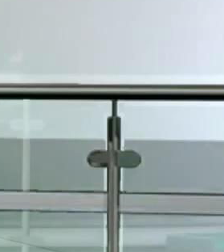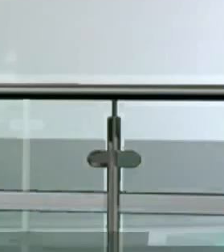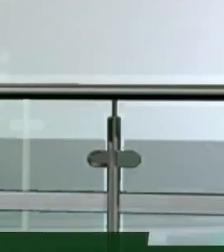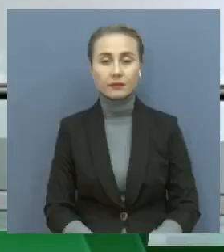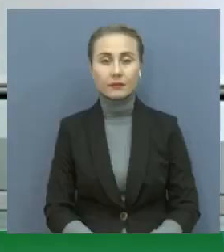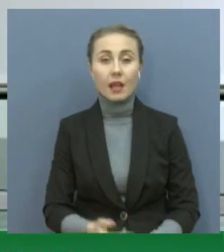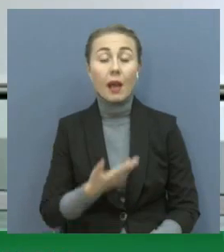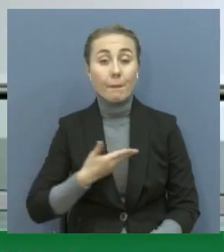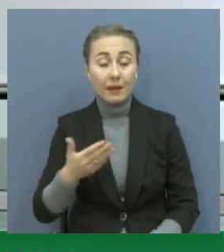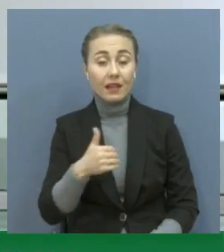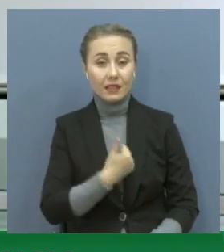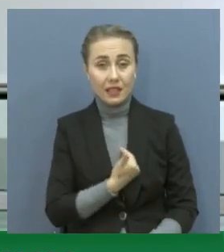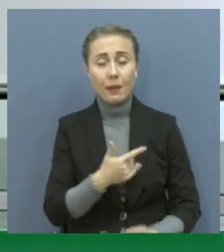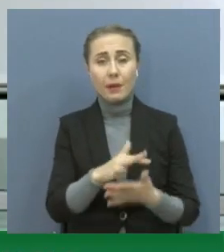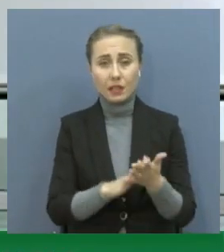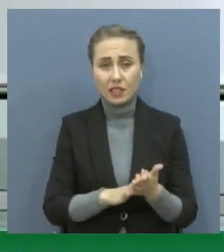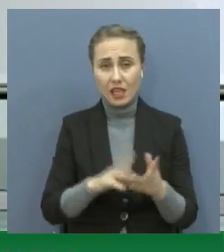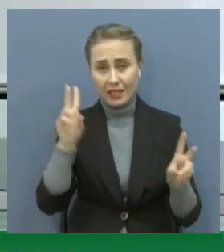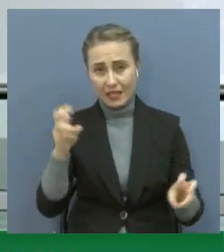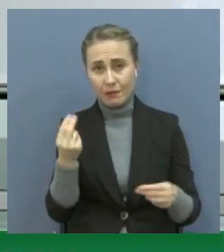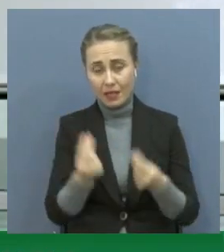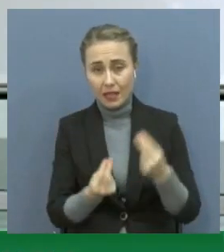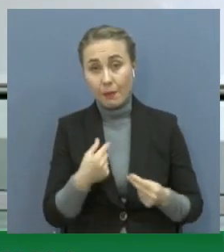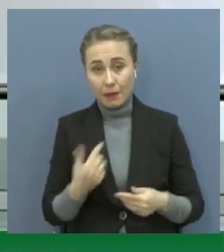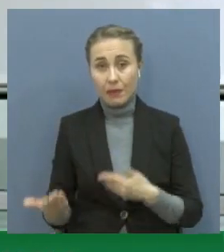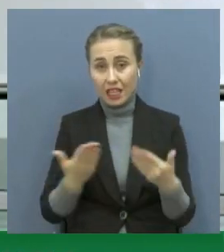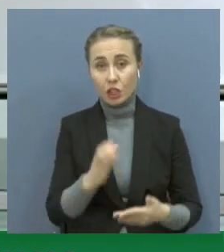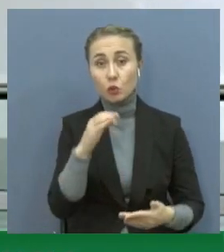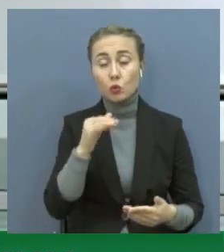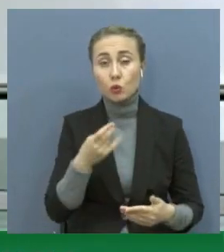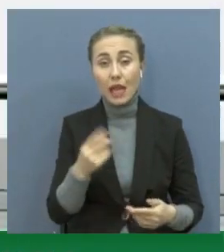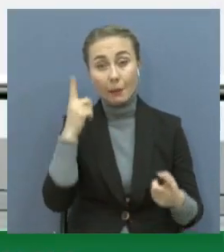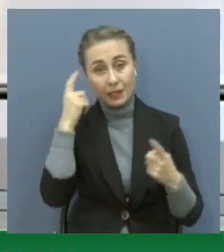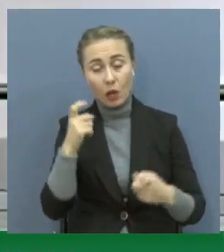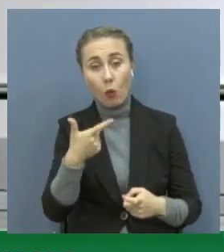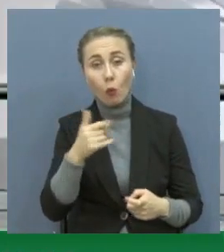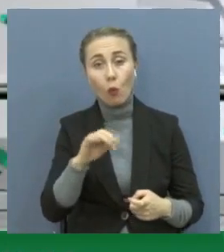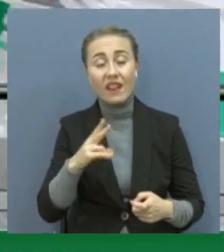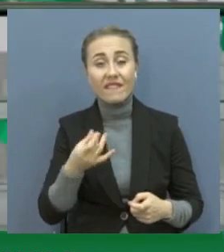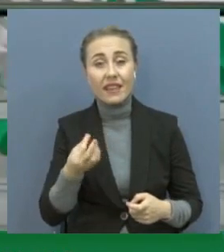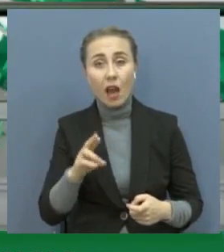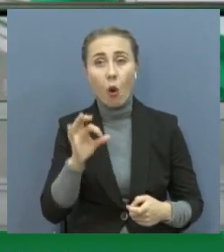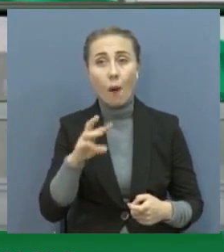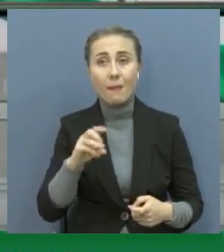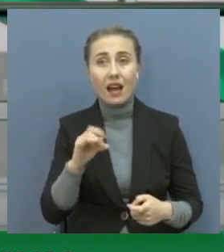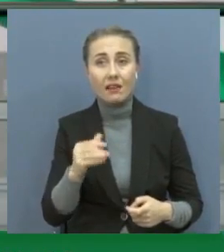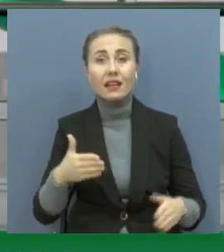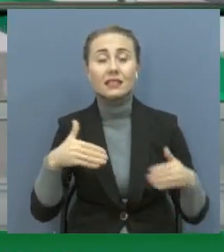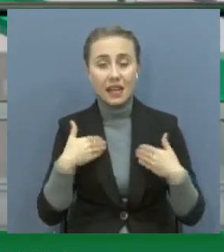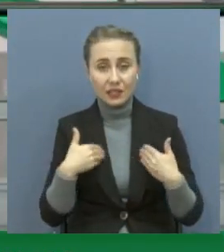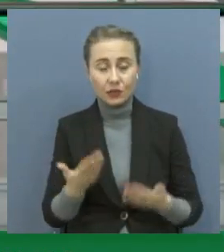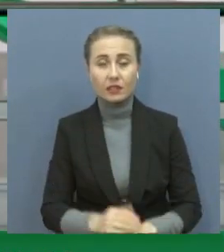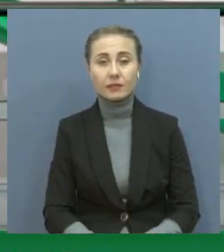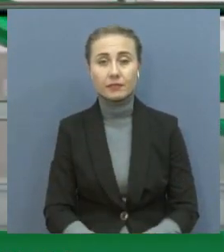Мы хотели бы продолжить тему игромании, а потому пригласили в нашу студию психолога Гульфию Омарову. Здравствуйте.